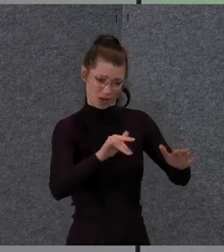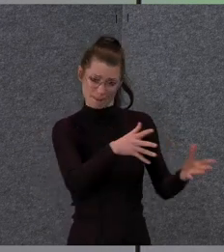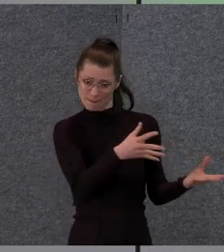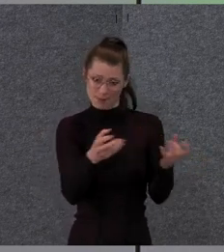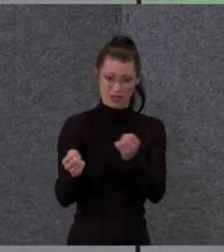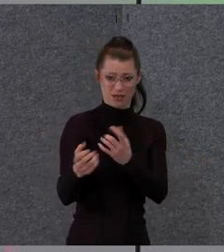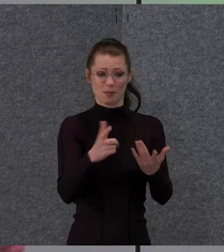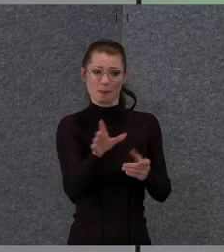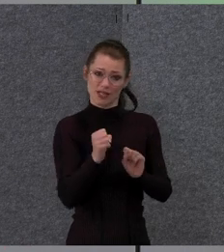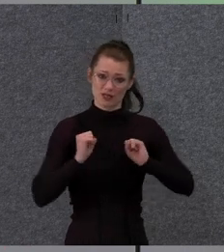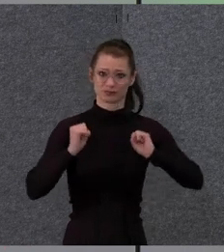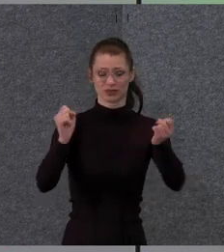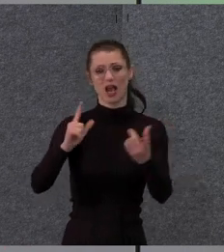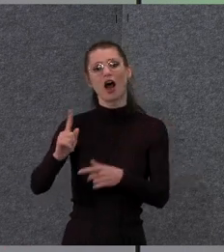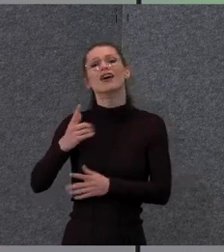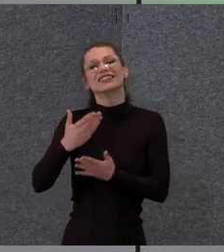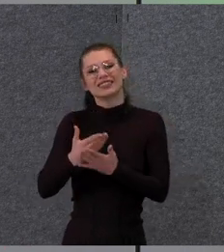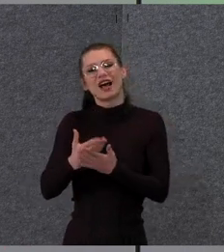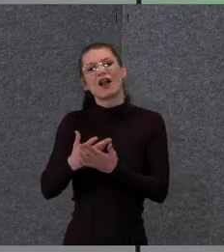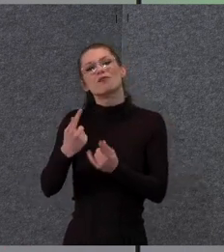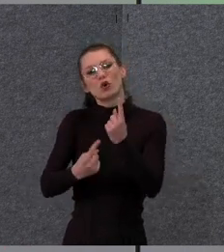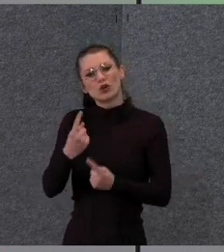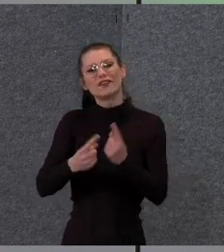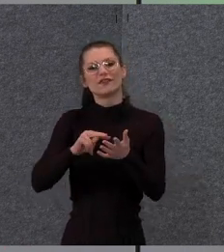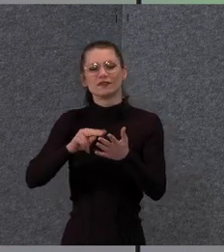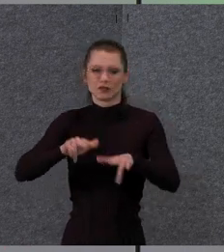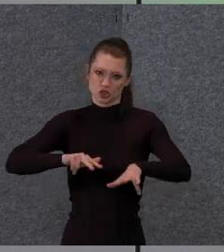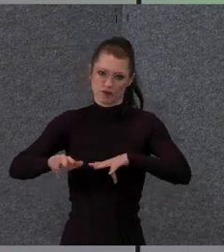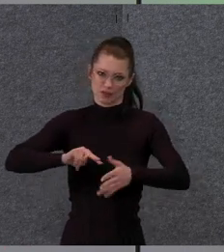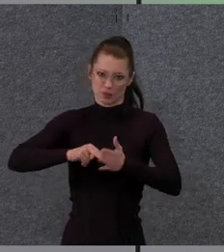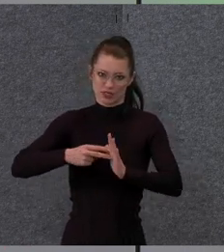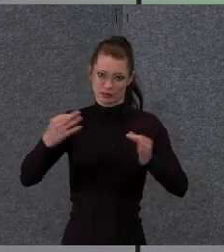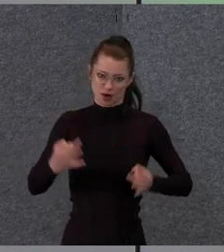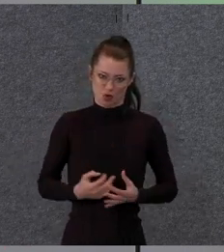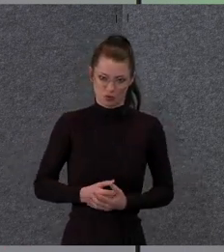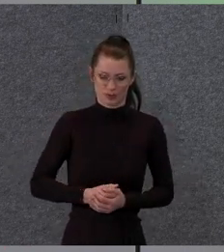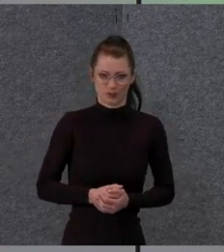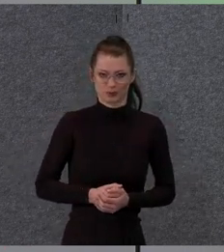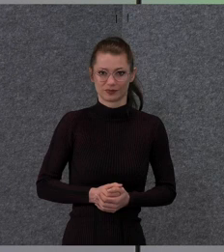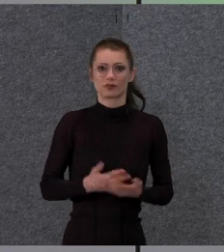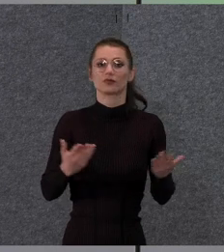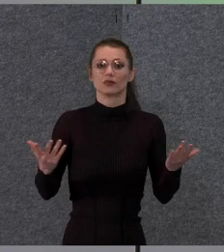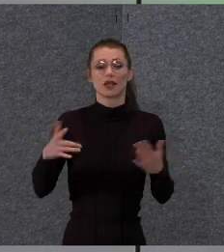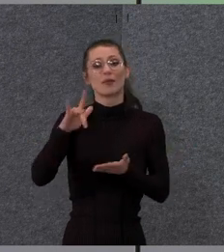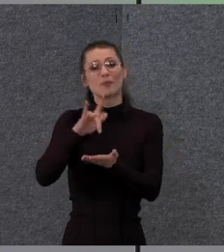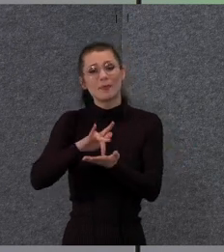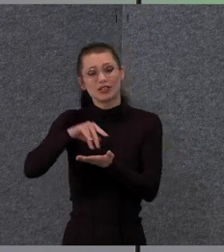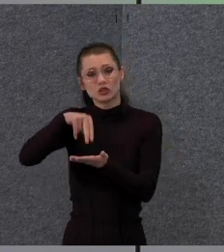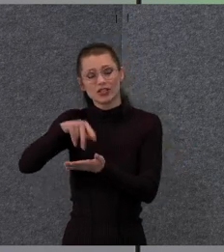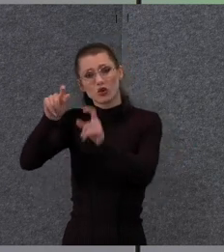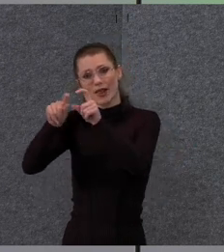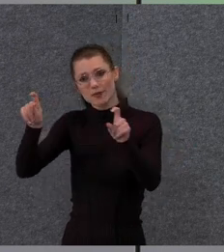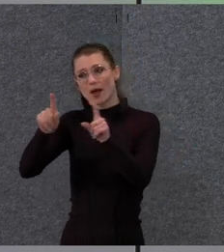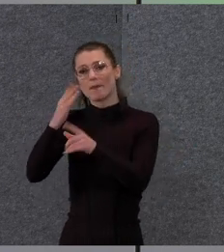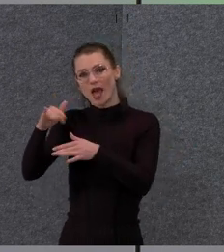unseren Wohlstand zu bewahren. Und dazu braucht es eine grüne Wirtschaftspolitik. Die muss viel mehr an kleinen, mittelständischen Unternehmen